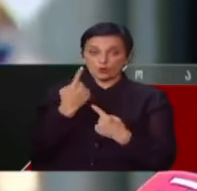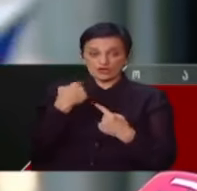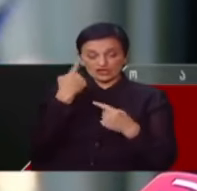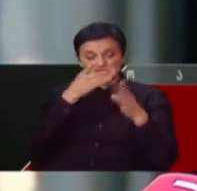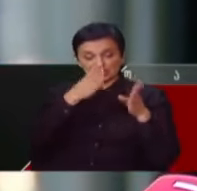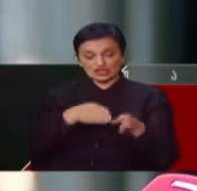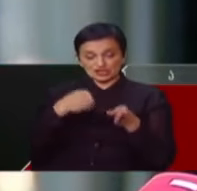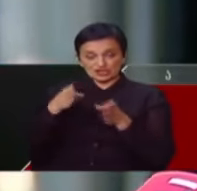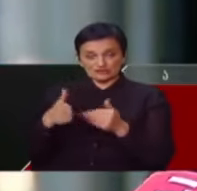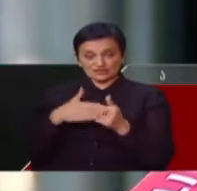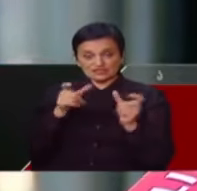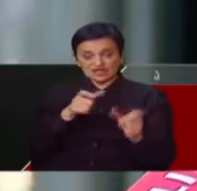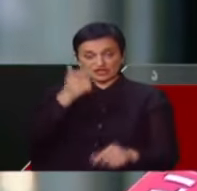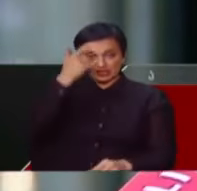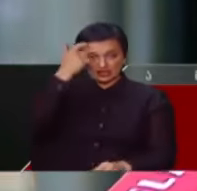ռատագել